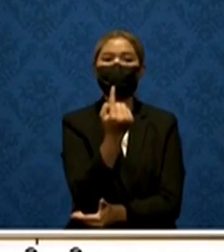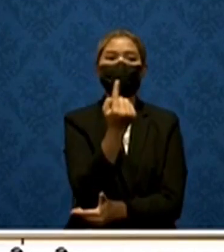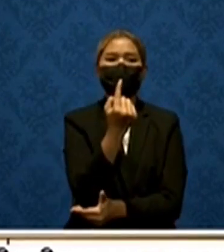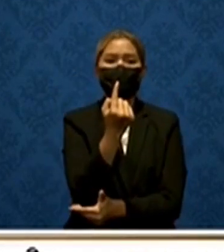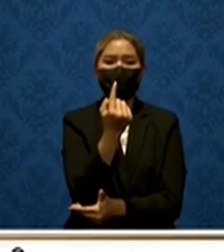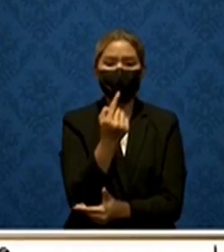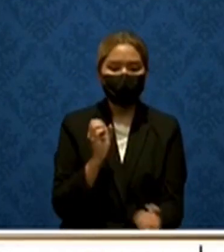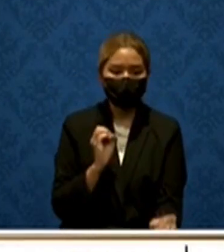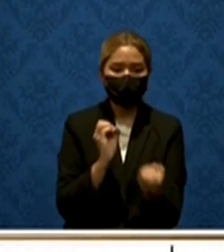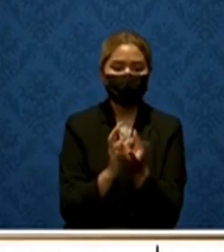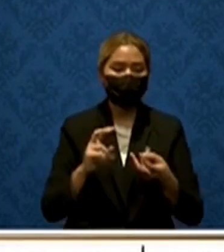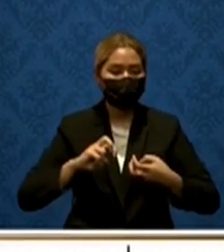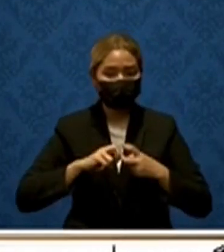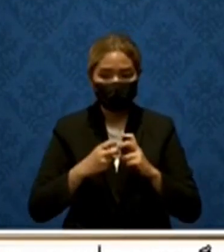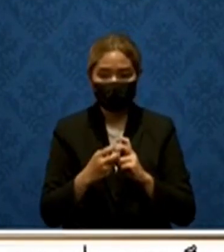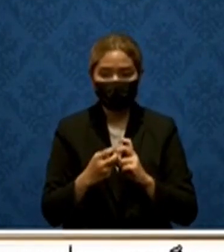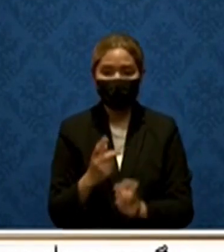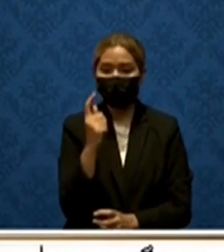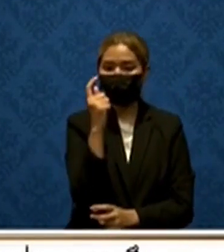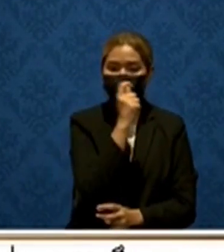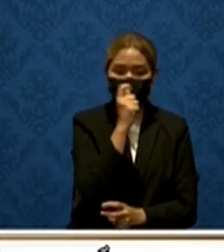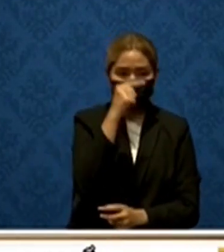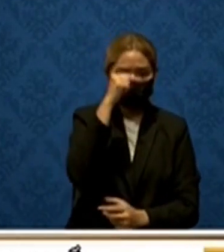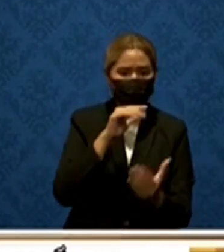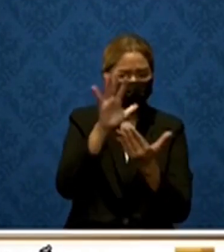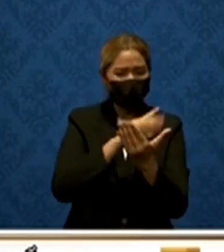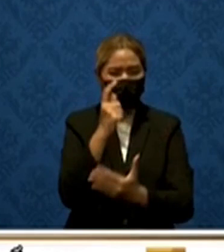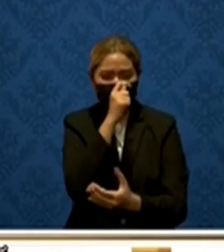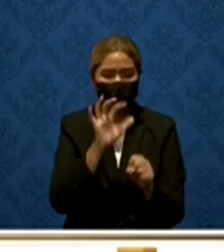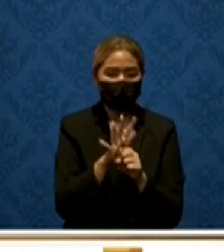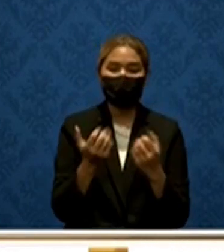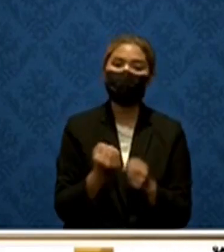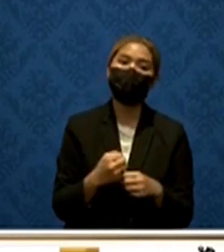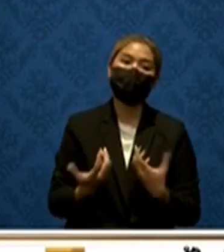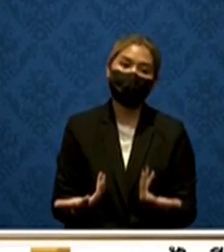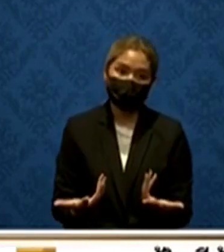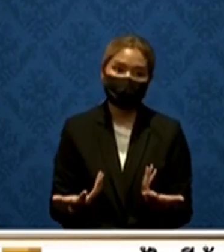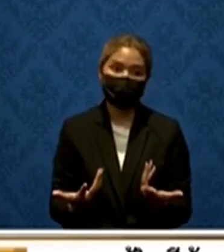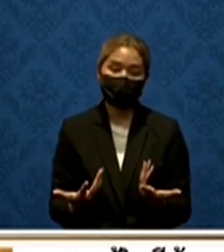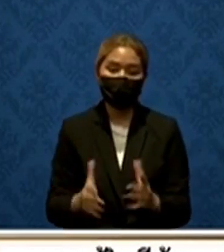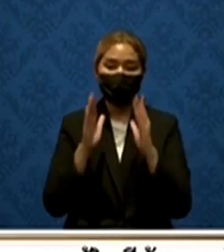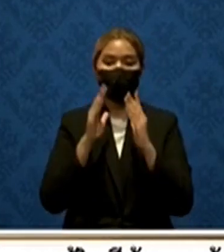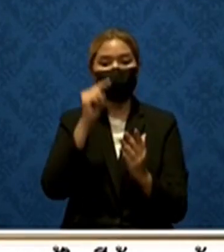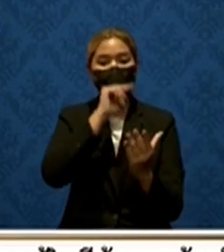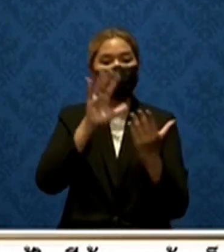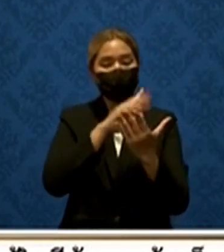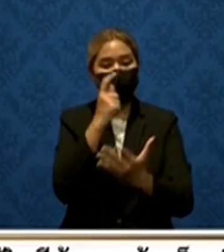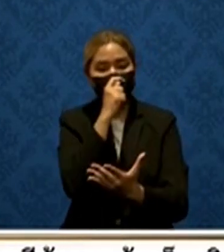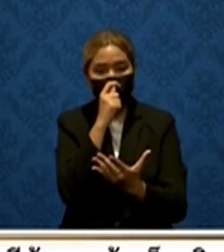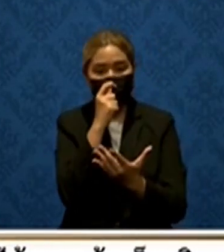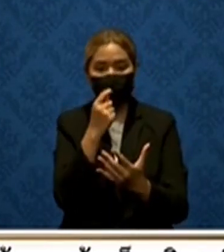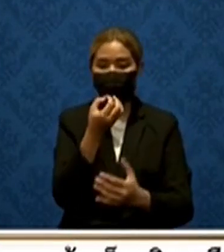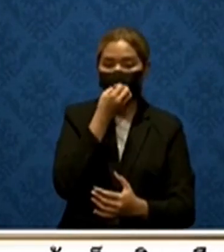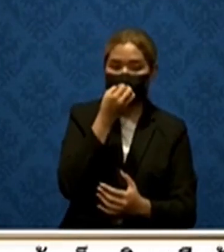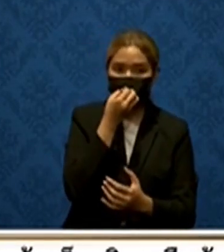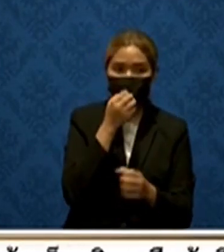เกิดสต็อคอาหารของไทยไม่พอใช้เกิดวิกริขึ้นมาทีนี้เรา